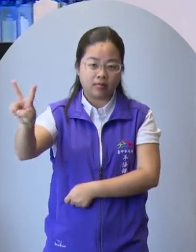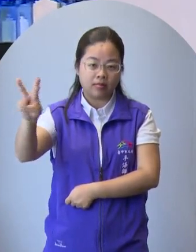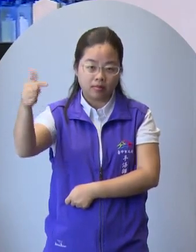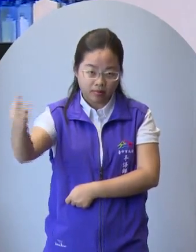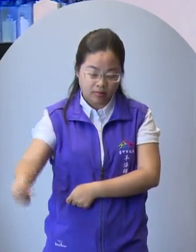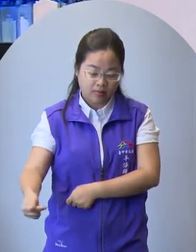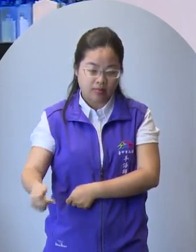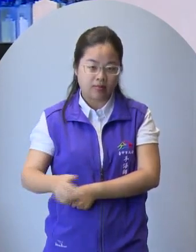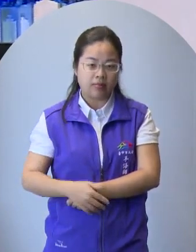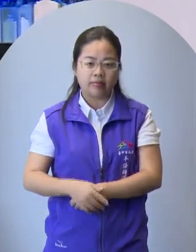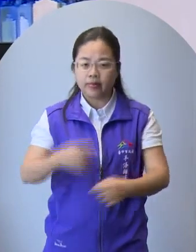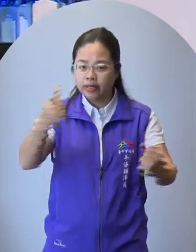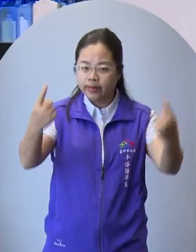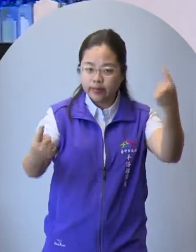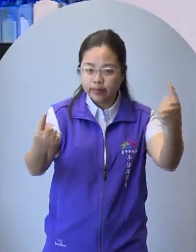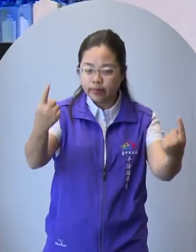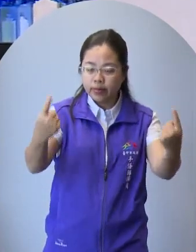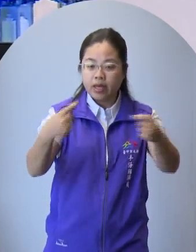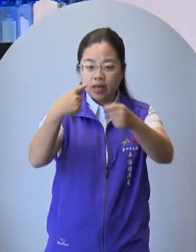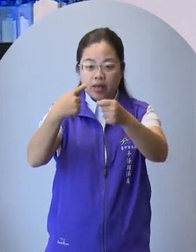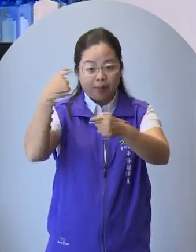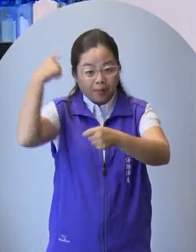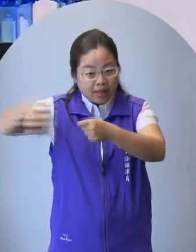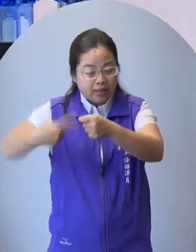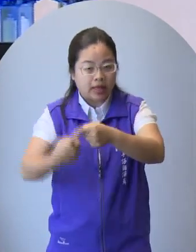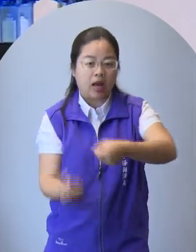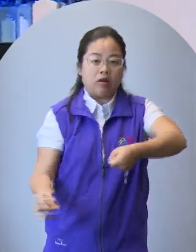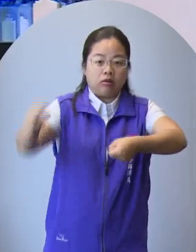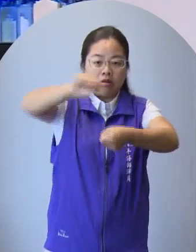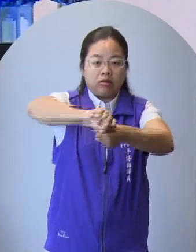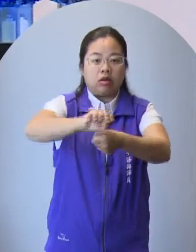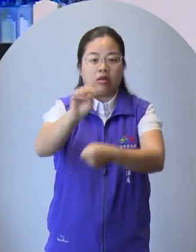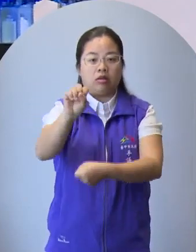2772亿哈，比就是明年要比今年增加